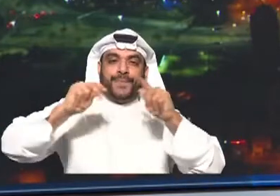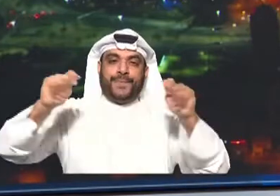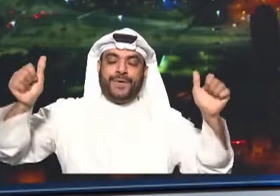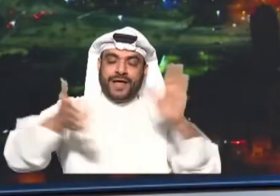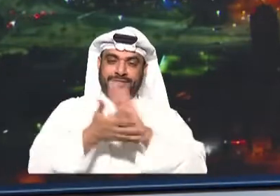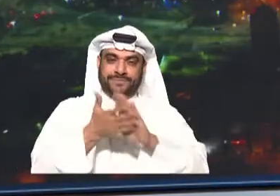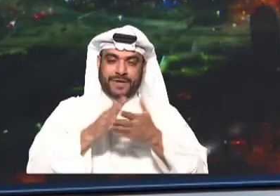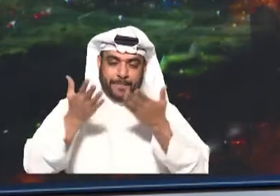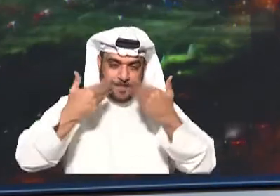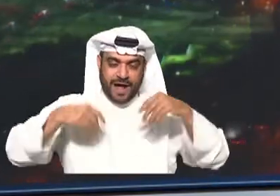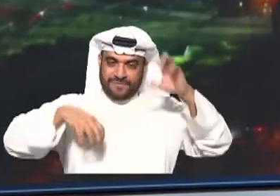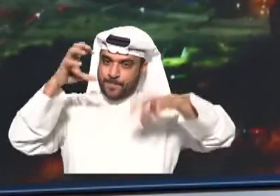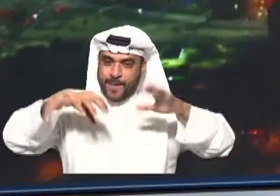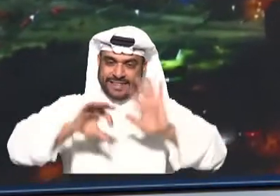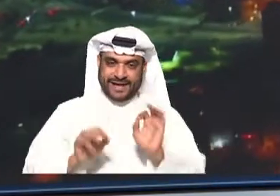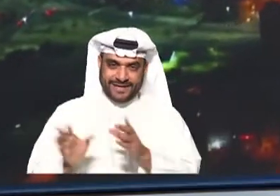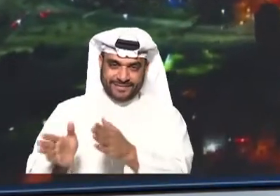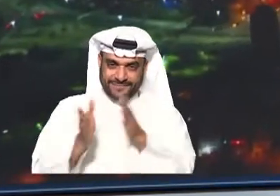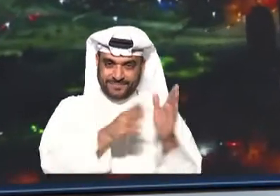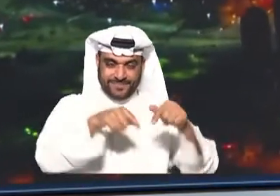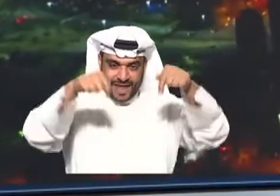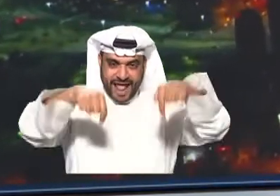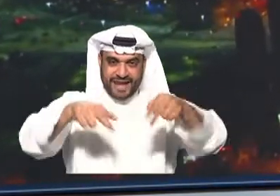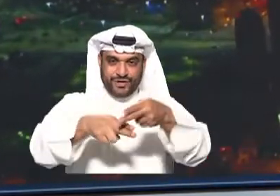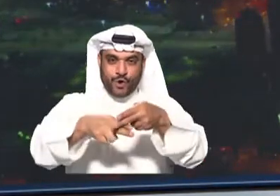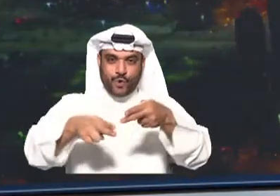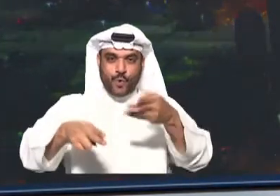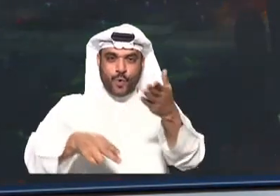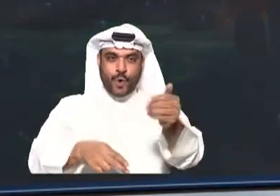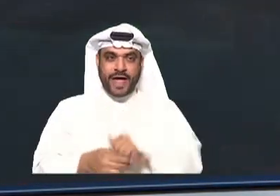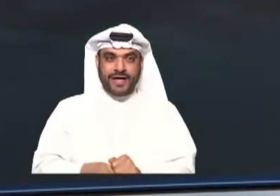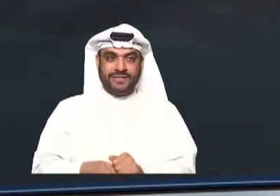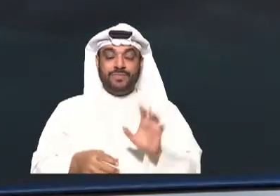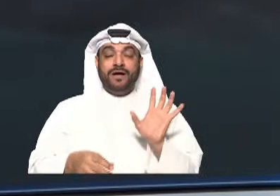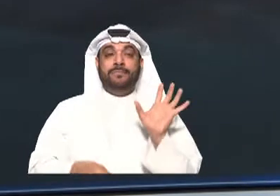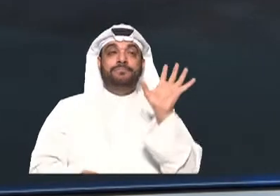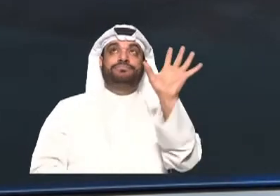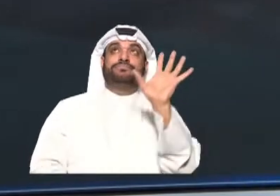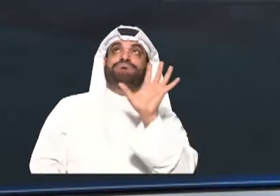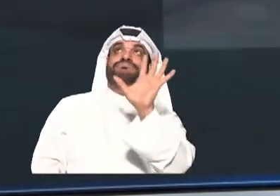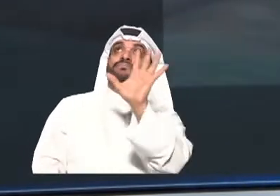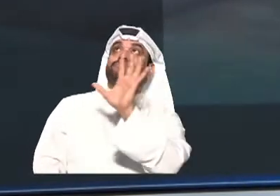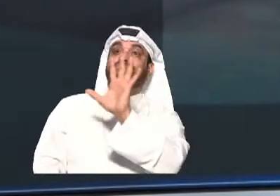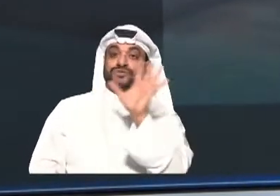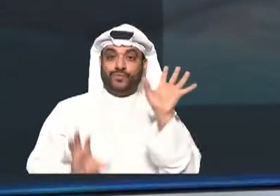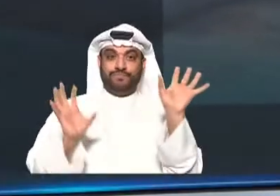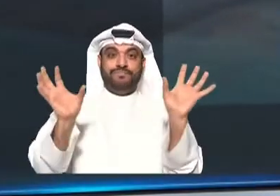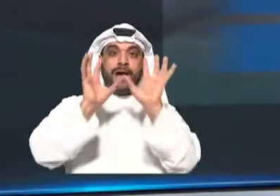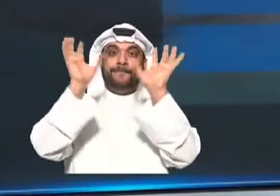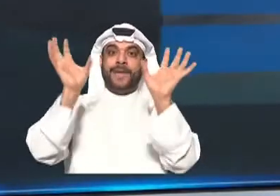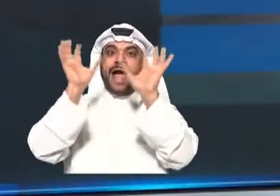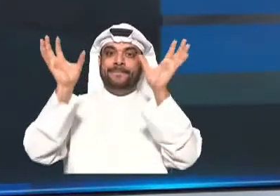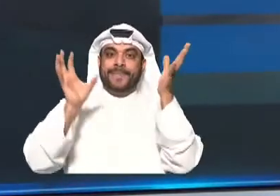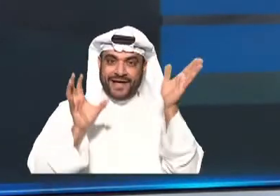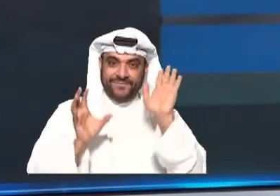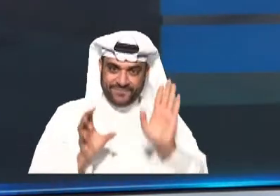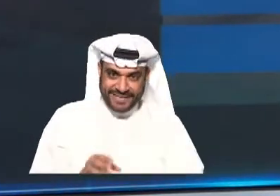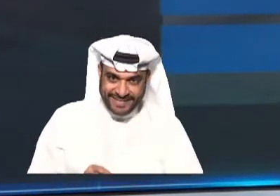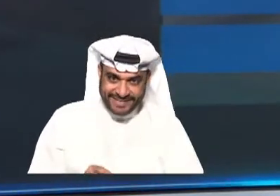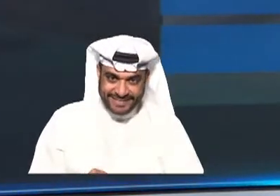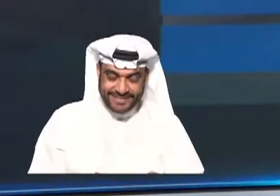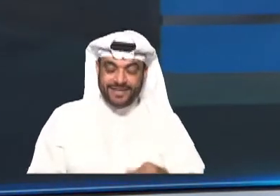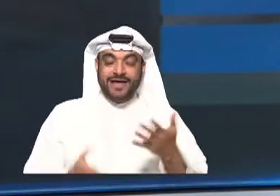معها فرص الأمطار. الأجواء الحالية في مدينة الكويت أجواء غائمة جزئيا، مع رياح حاليا جنوبية تصل سرعتها إلى